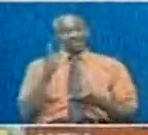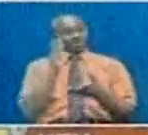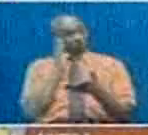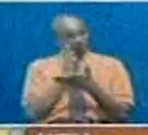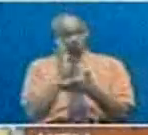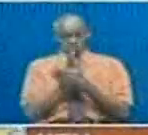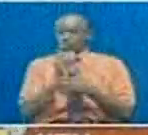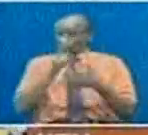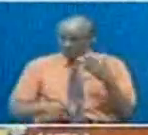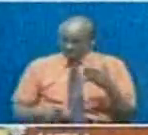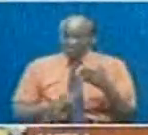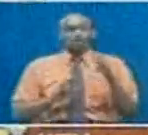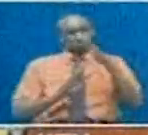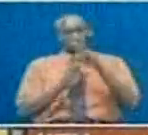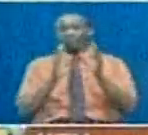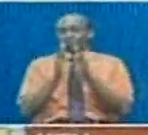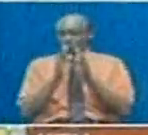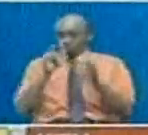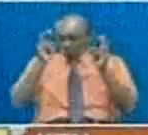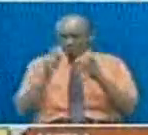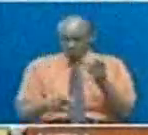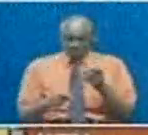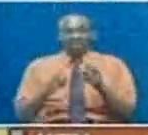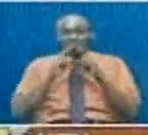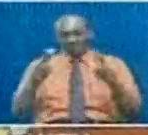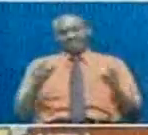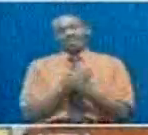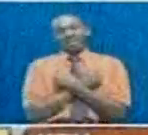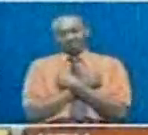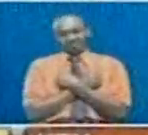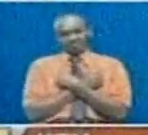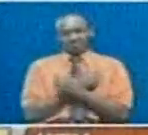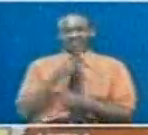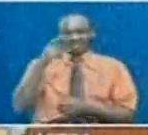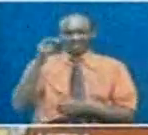hii imekuwa amani na upendo. Elvis Kosgei, KTN Leo.